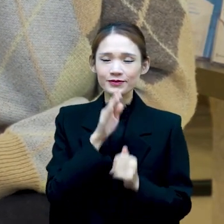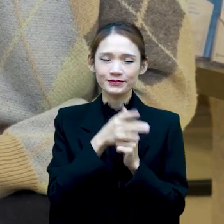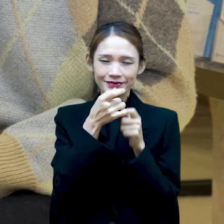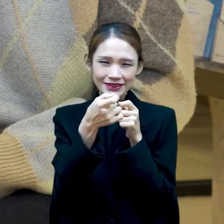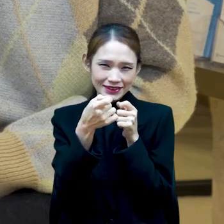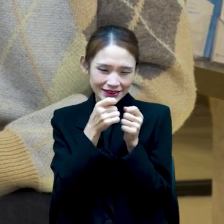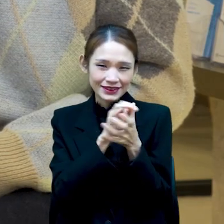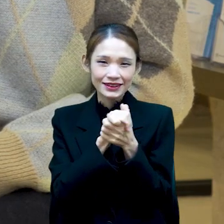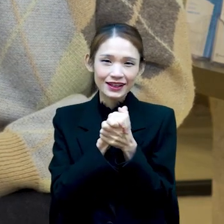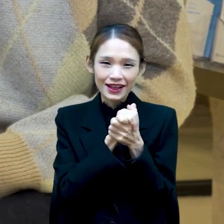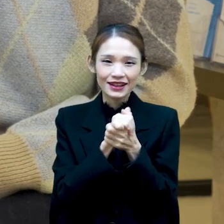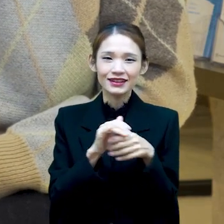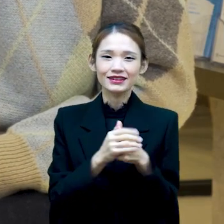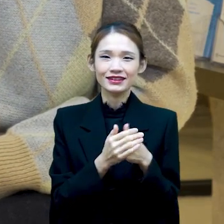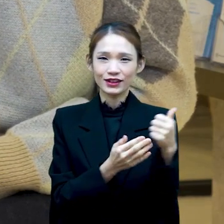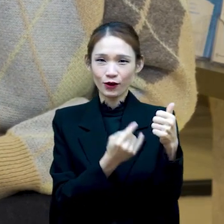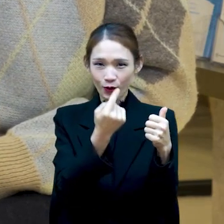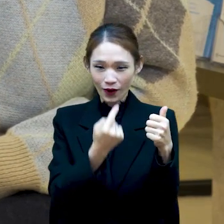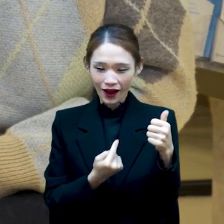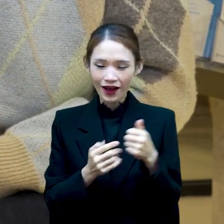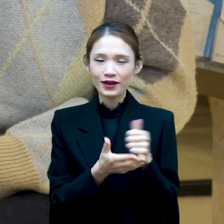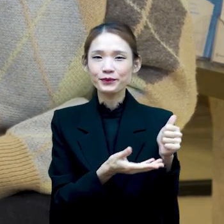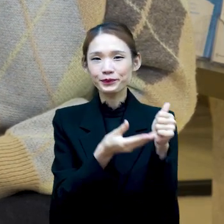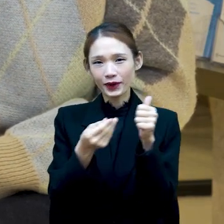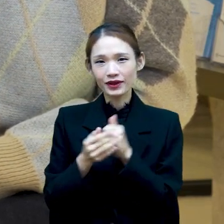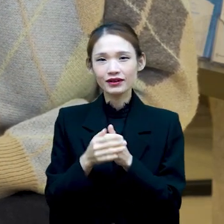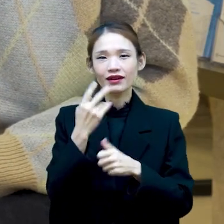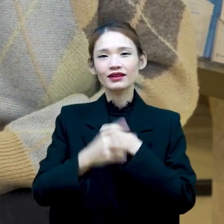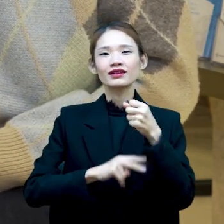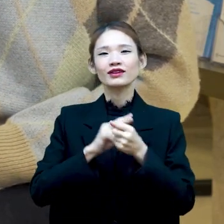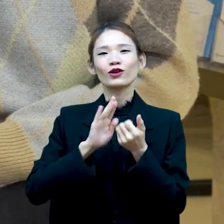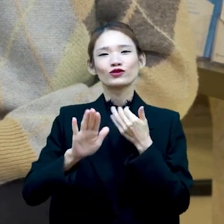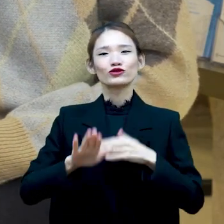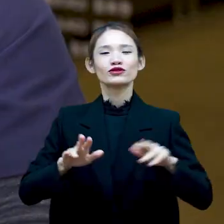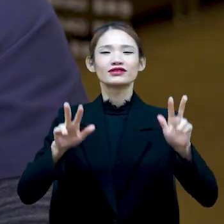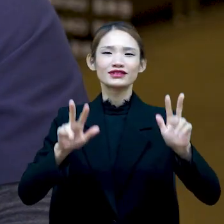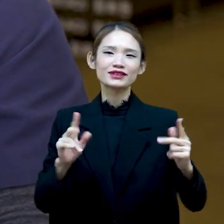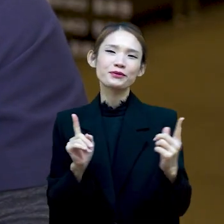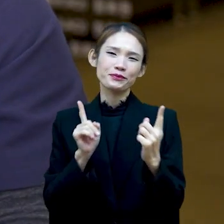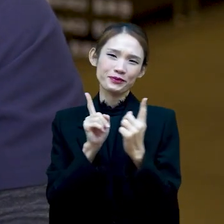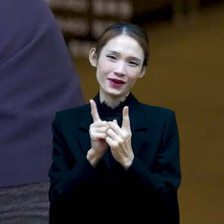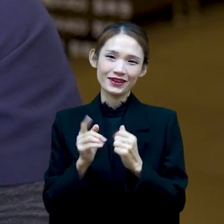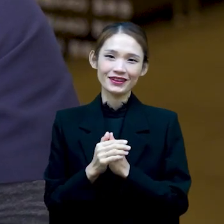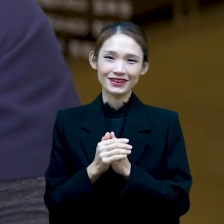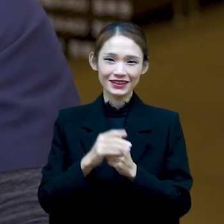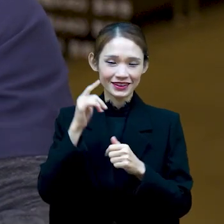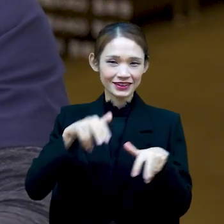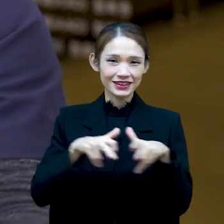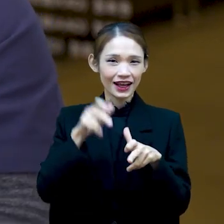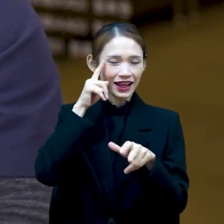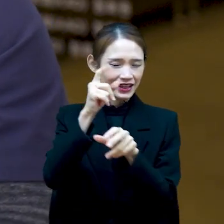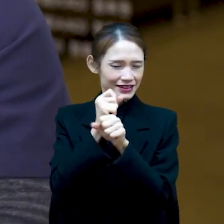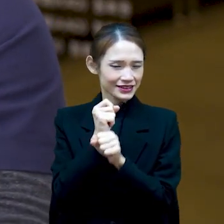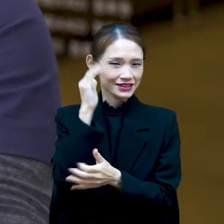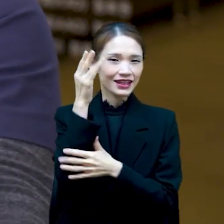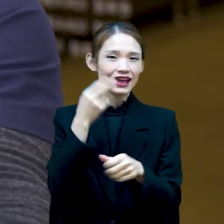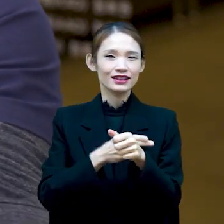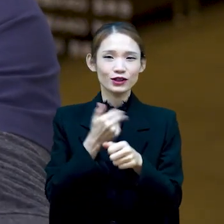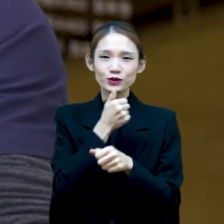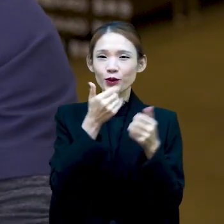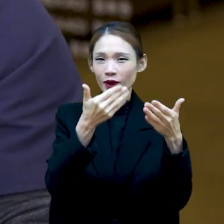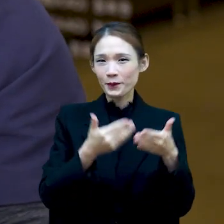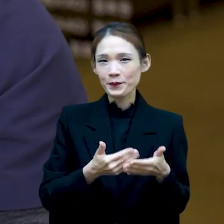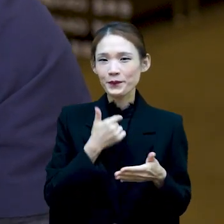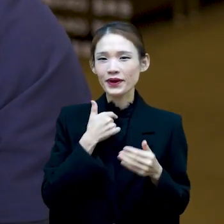해서 친해지면서 이 형 모셔서 얘기 한번 나눠봐야지 했는데 2년이 지났습니다. 그러게요. 그 장애인식 개선 강사하는 것도 소개를